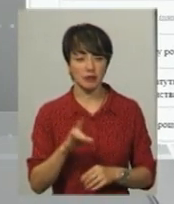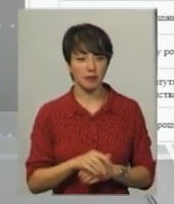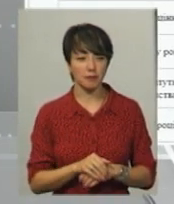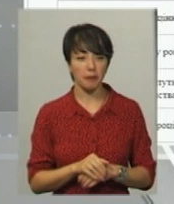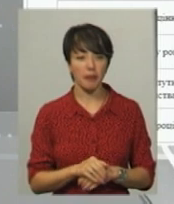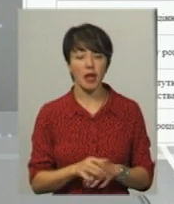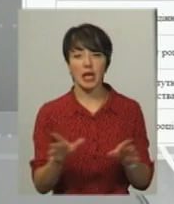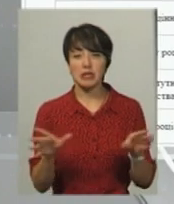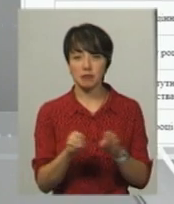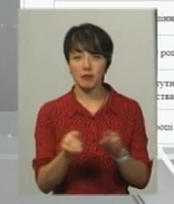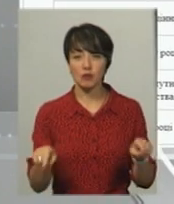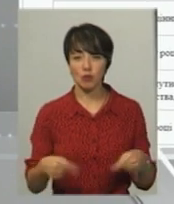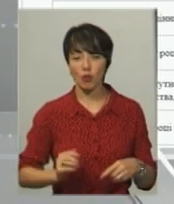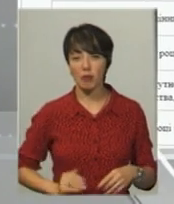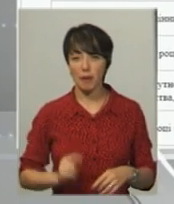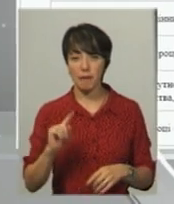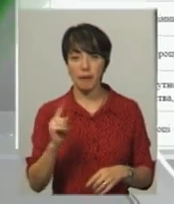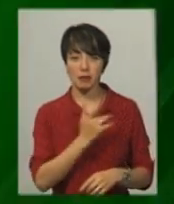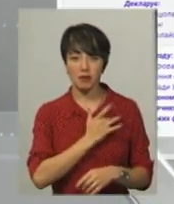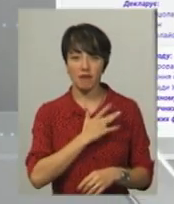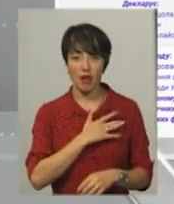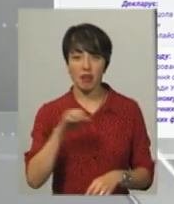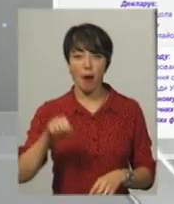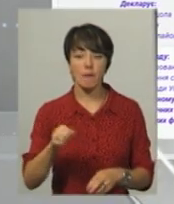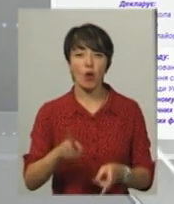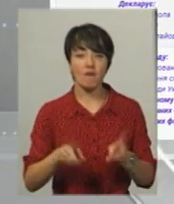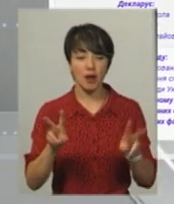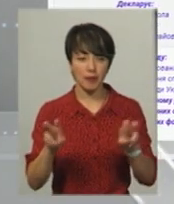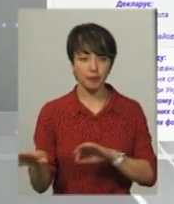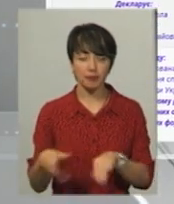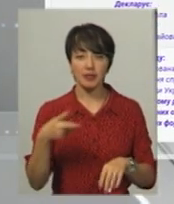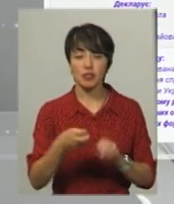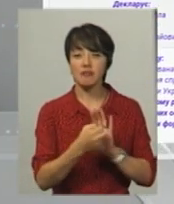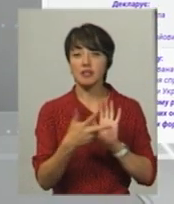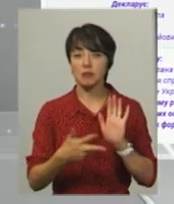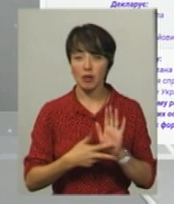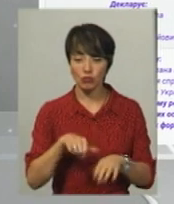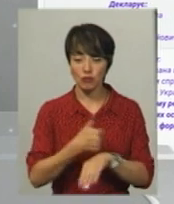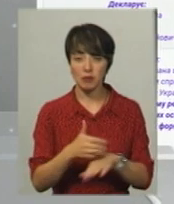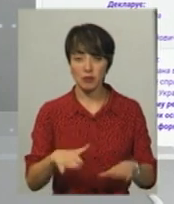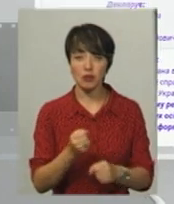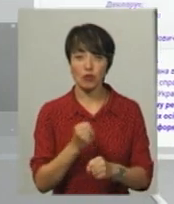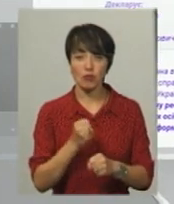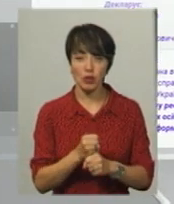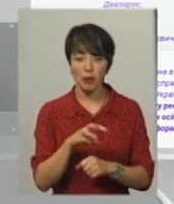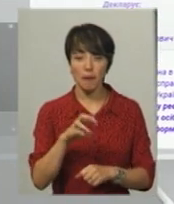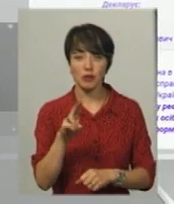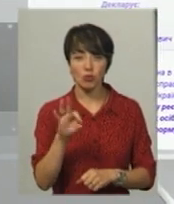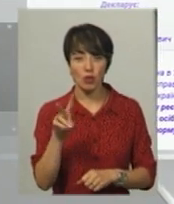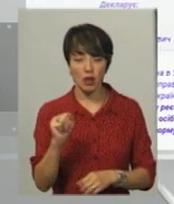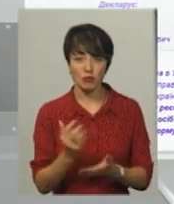Мацола – співзасновник компанії «Перша приватна броварня». У 2018 році за основним місцем роботи Роман Мацола